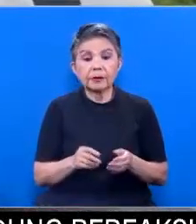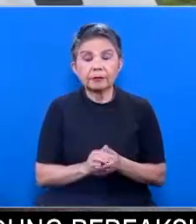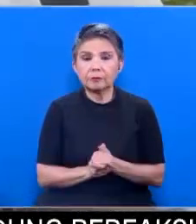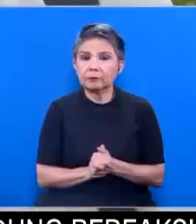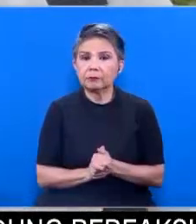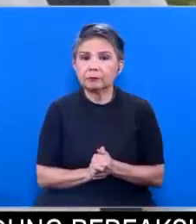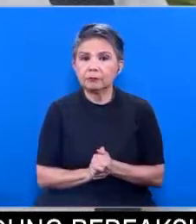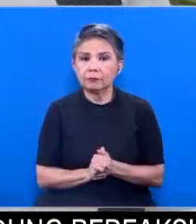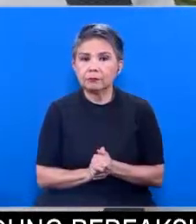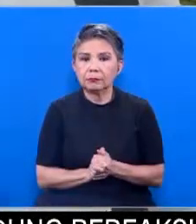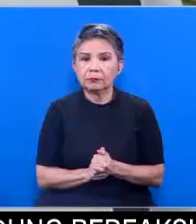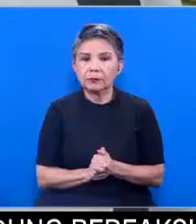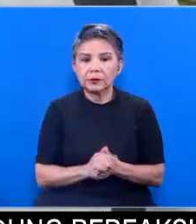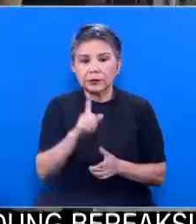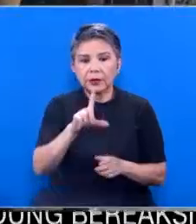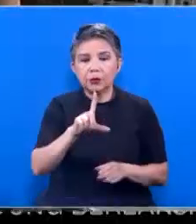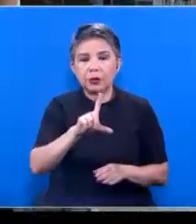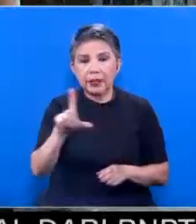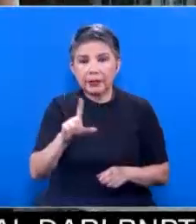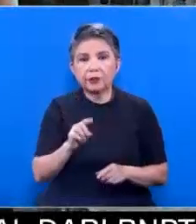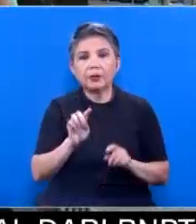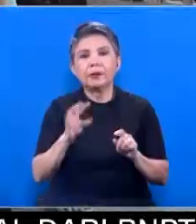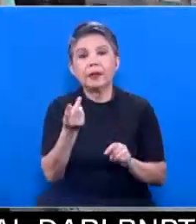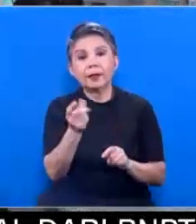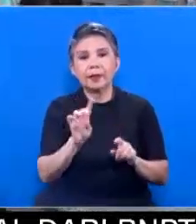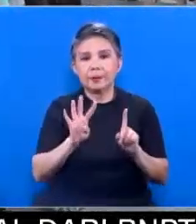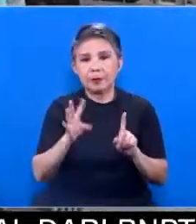dengan 1 liternya Rp14.000.